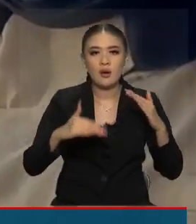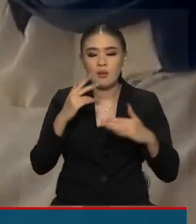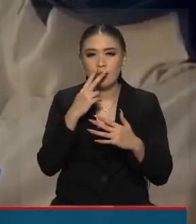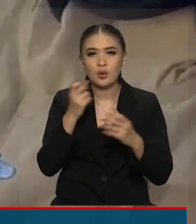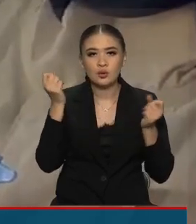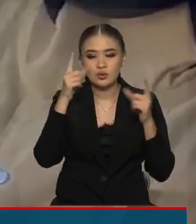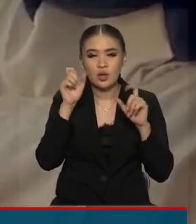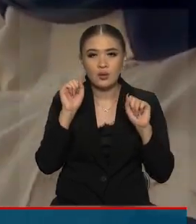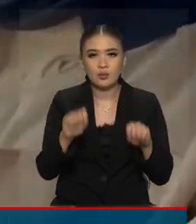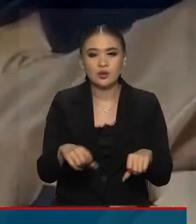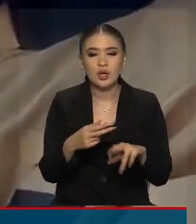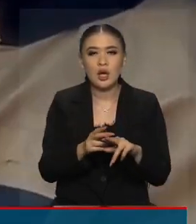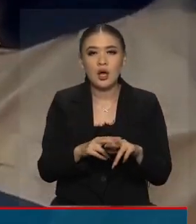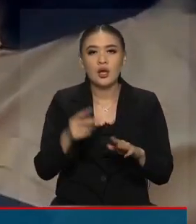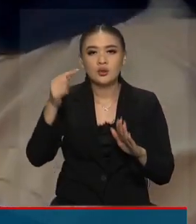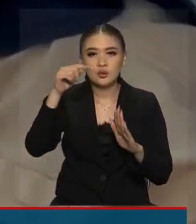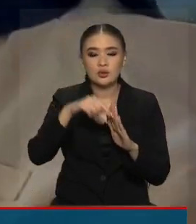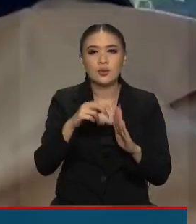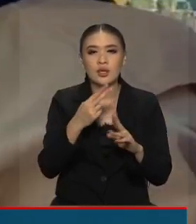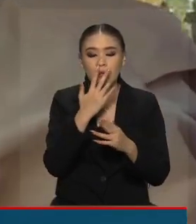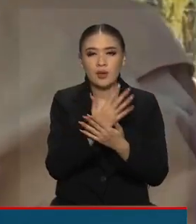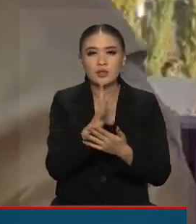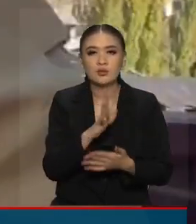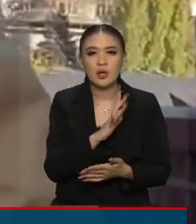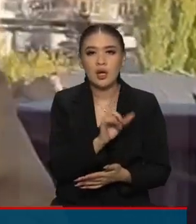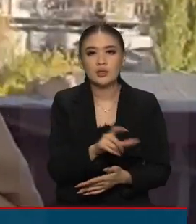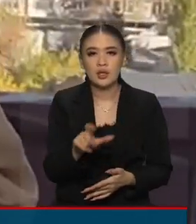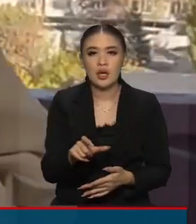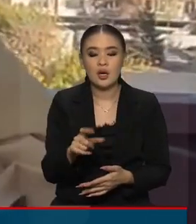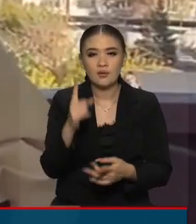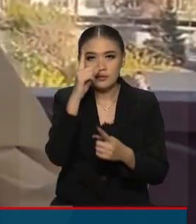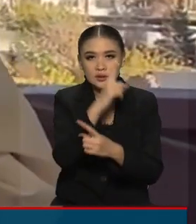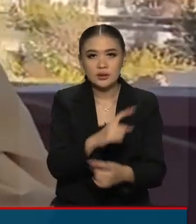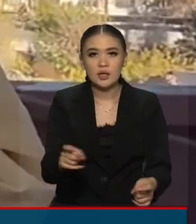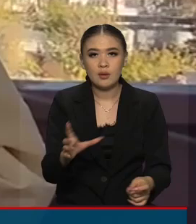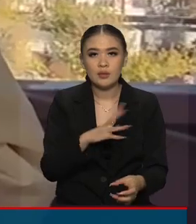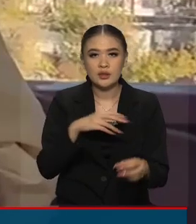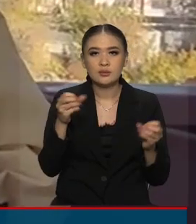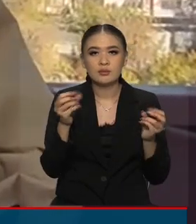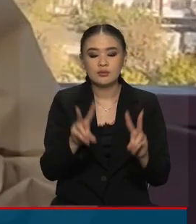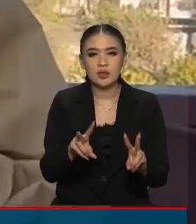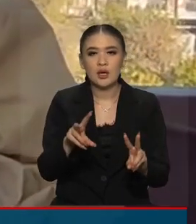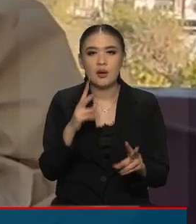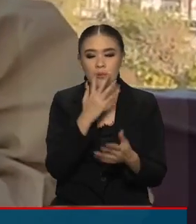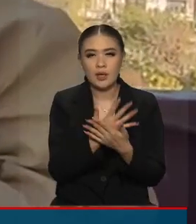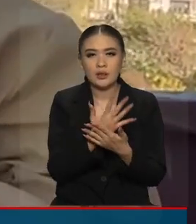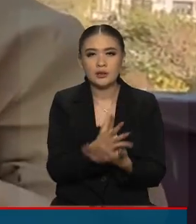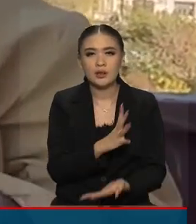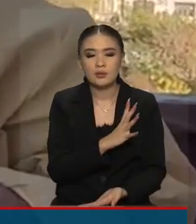болған екен. Ал енді төмендегі қызметкерлерге өрт туралы белгіні арнайы осындай қол құрылғылары